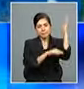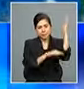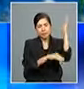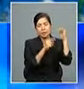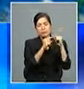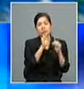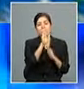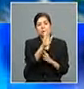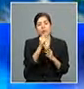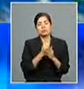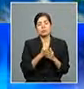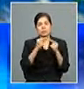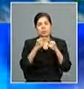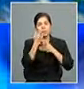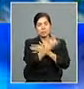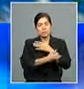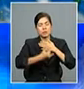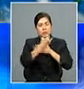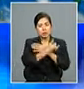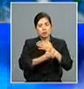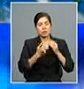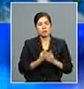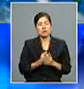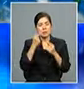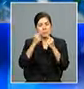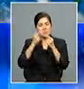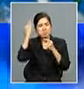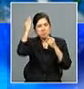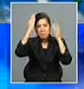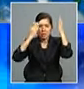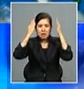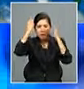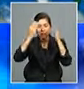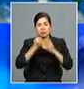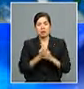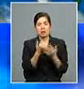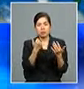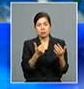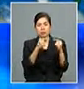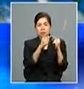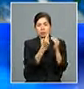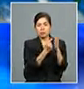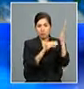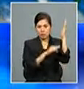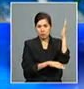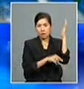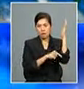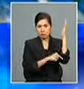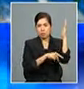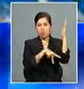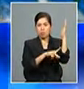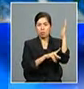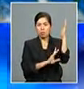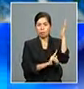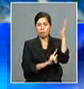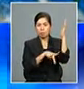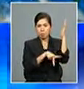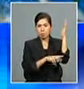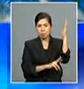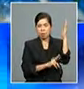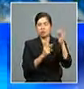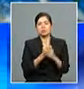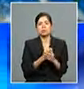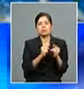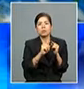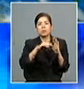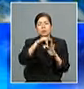เซียแล้วนะครับไทยตอนบนจึงมีอากาศหนาวส่วนโซนอากาศเย็นครับก็ลงลึกไปถึงอำเภอปะทิวจังหวัดชุมพรต่ำสุดวันนี้เหนืออยู่ที่น่านนะครับ